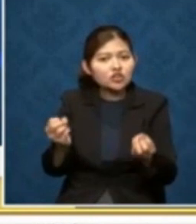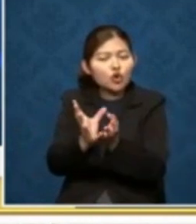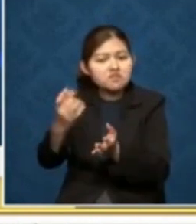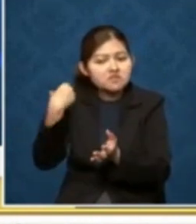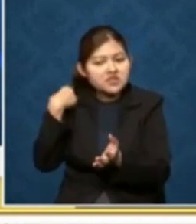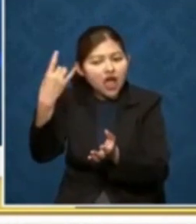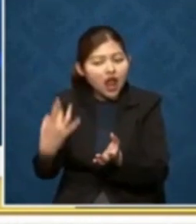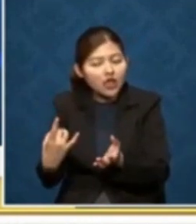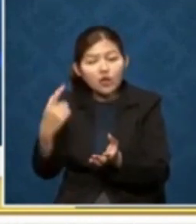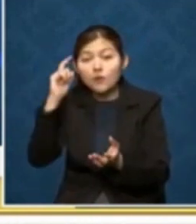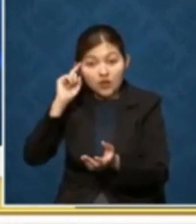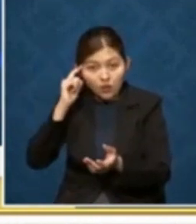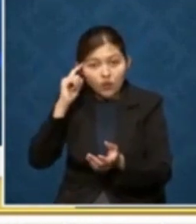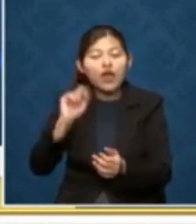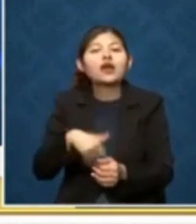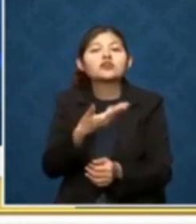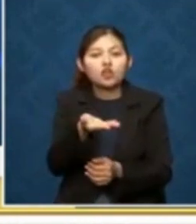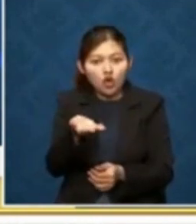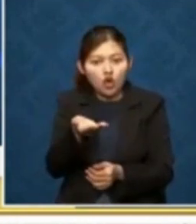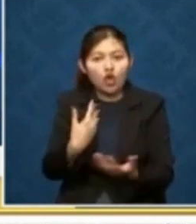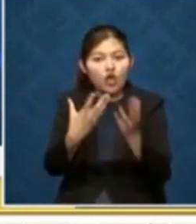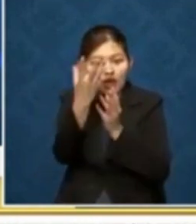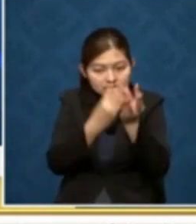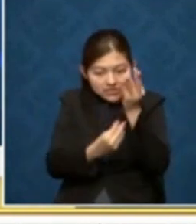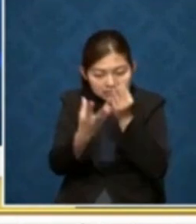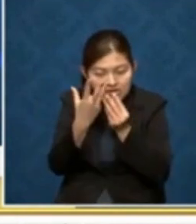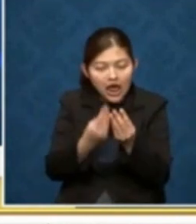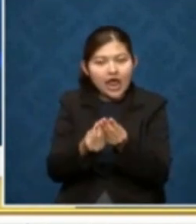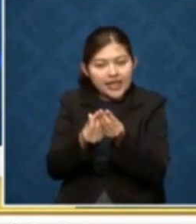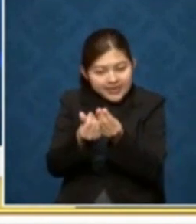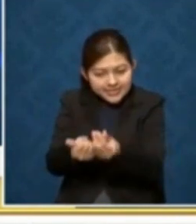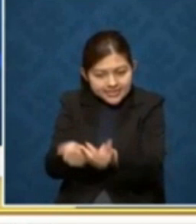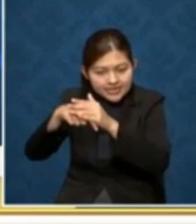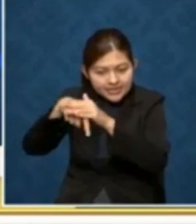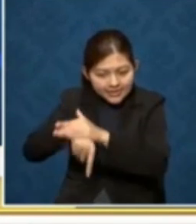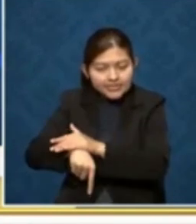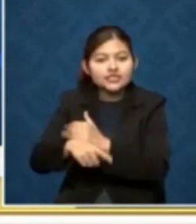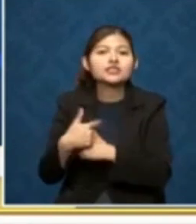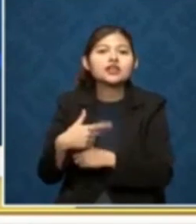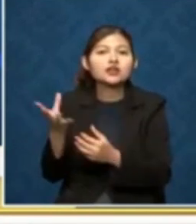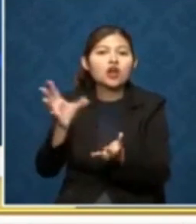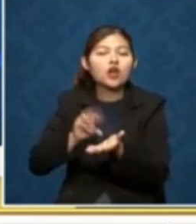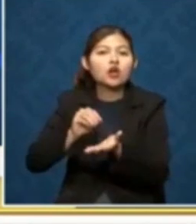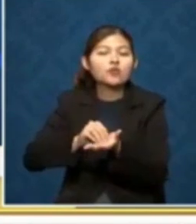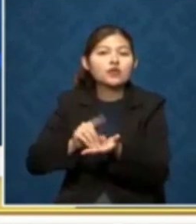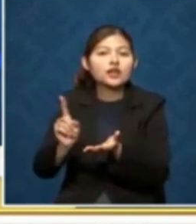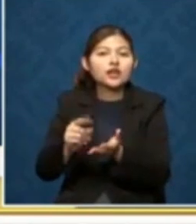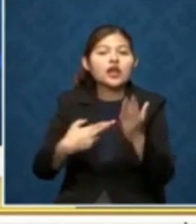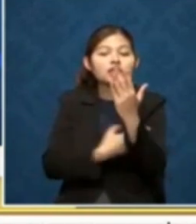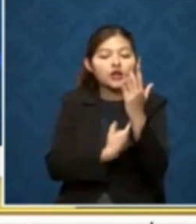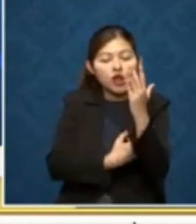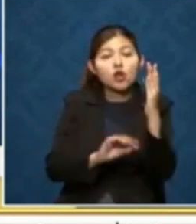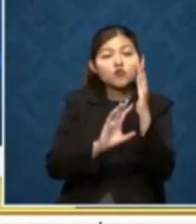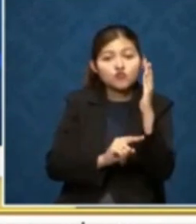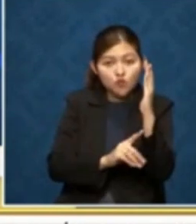คะดิฉันอยากจะเรียกร้องให้มีการศึกษาอย่างจริงจังนะคะดิฉันได้รับข้อมูลจากพี่น้องจากจังหวัดระนองแล้วก็ชุมพ